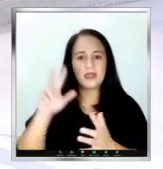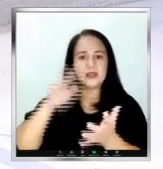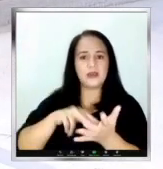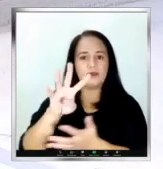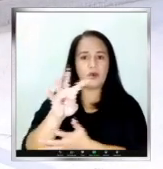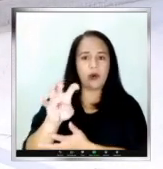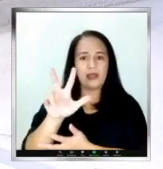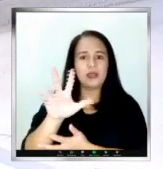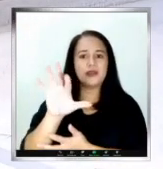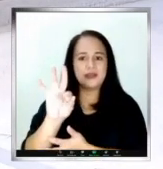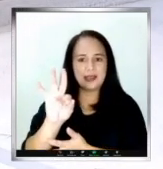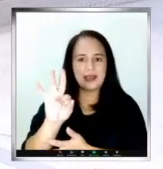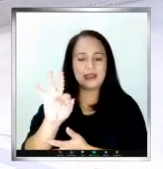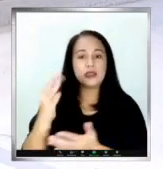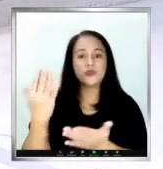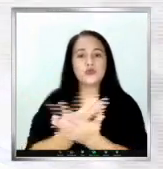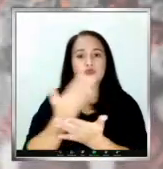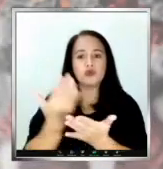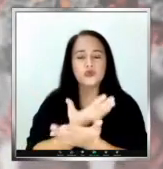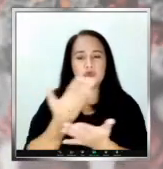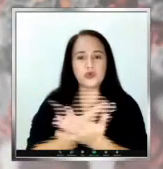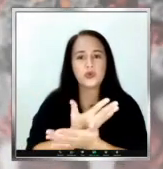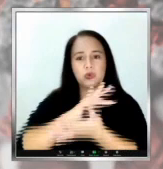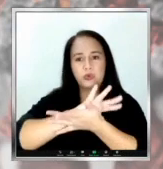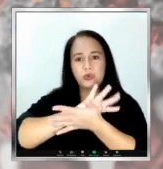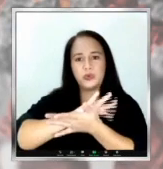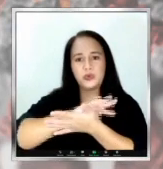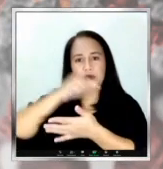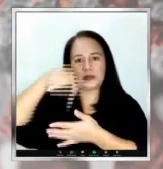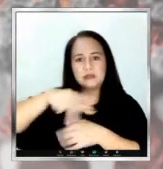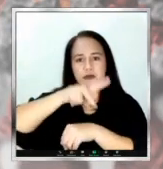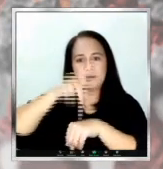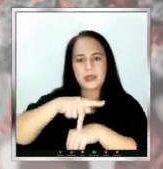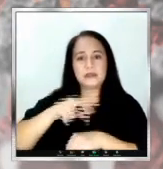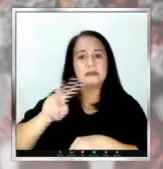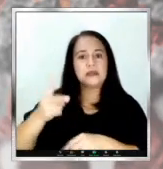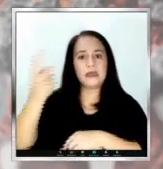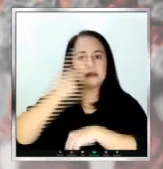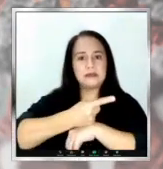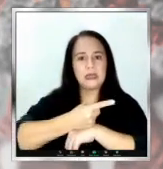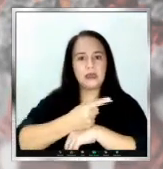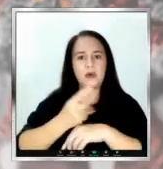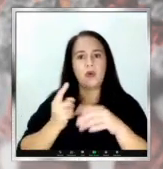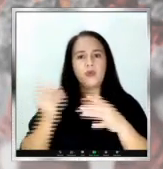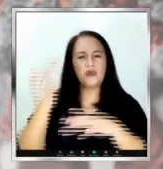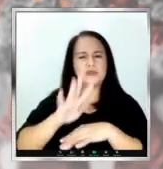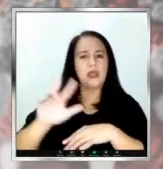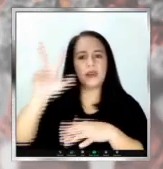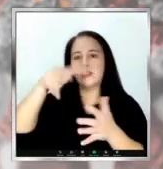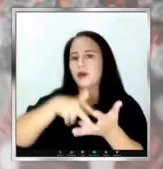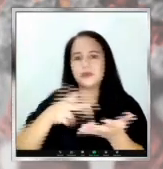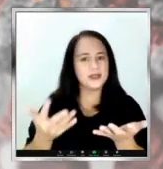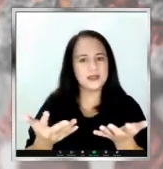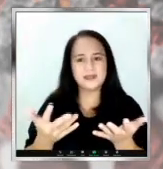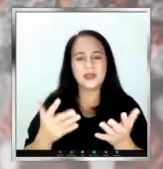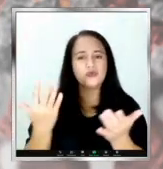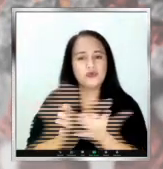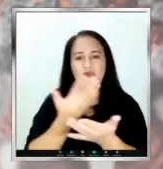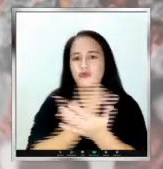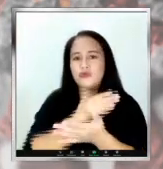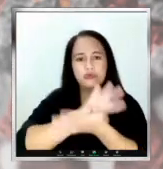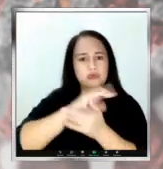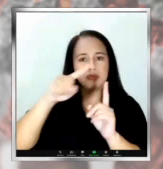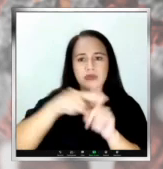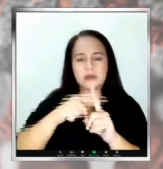3,439 ang mga bagong kaso ng COVID-19 sa Pilipinas. Ikalawang araw na lagpas ulit sa 3,000 ang mga bagong kaso at pinakamataas